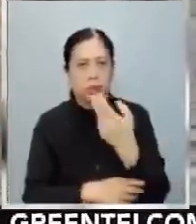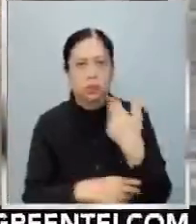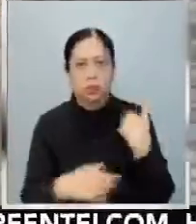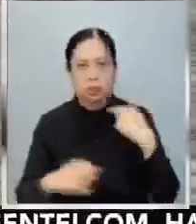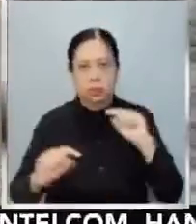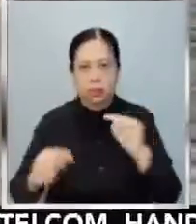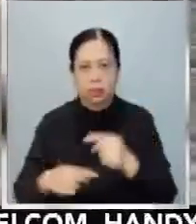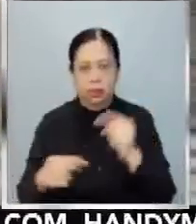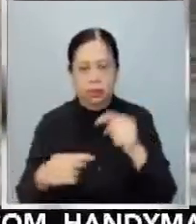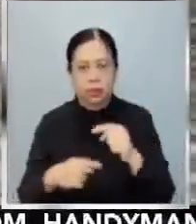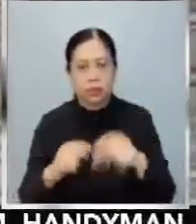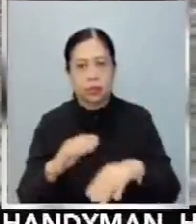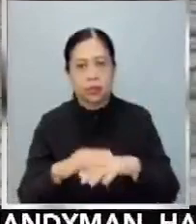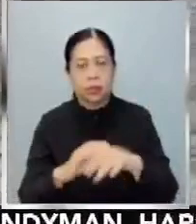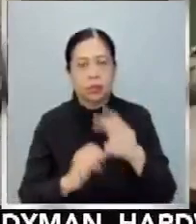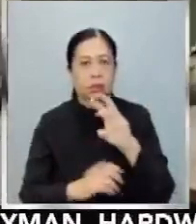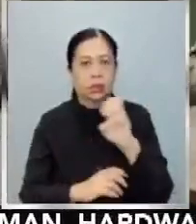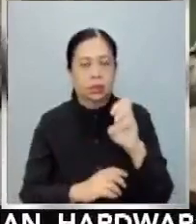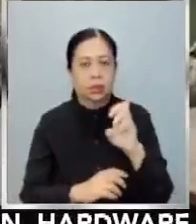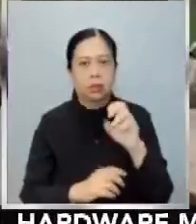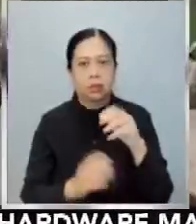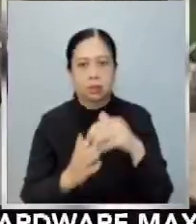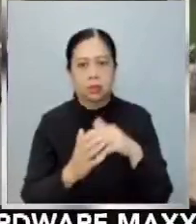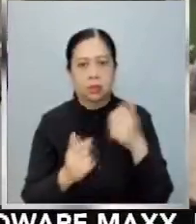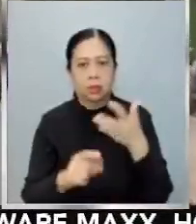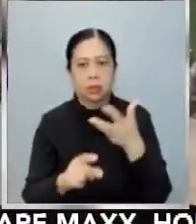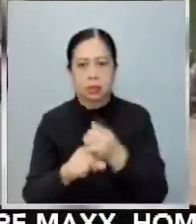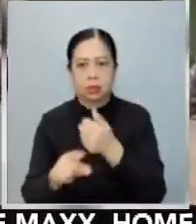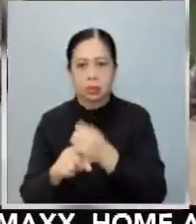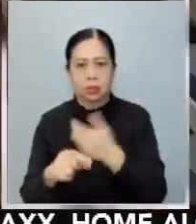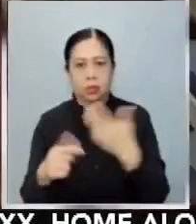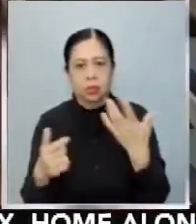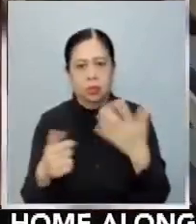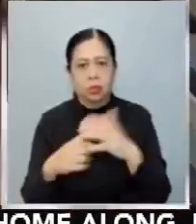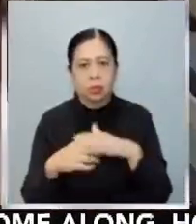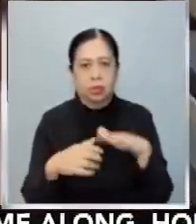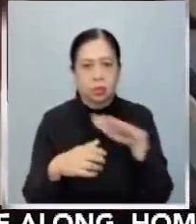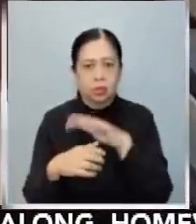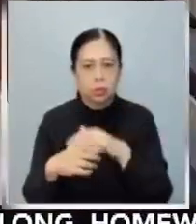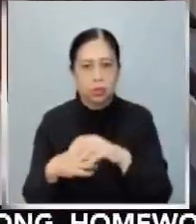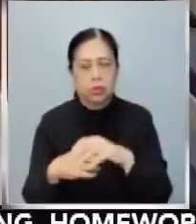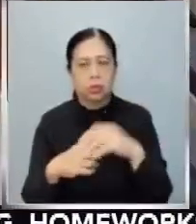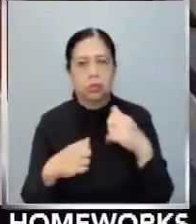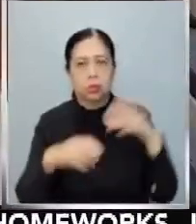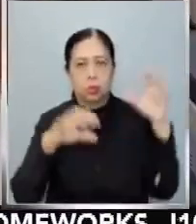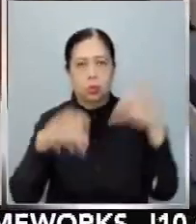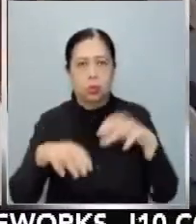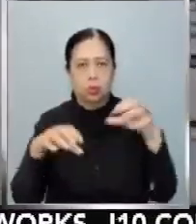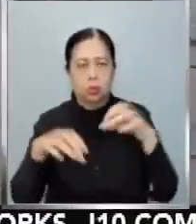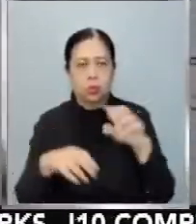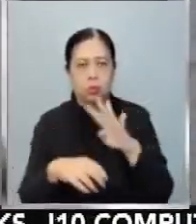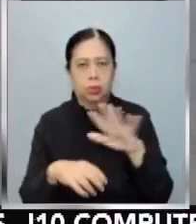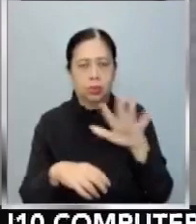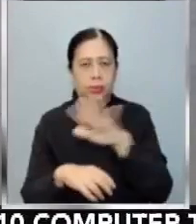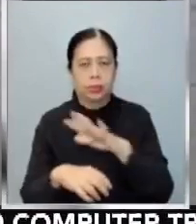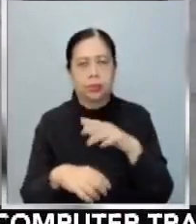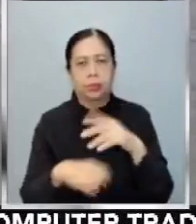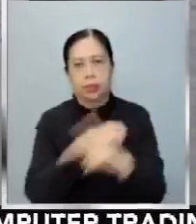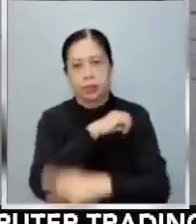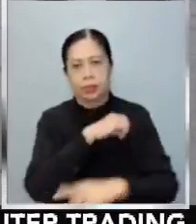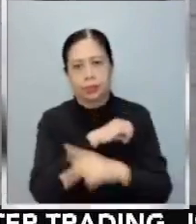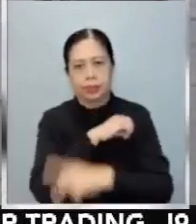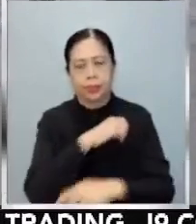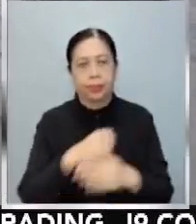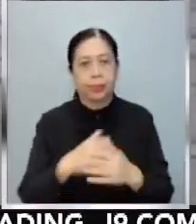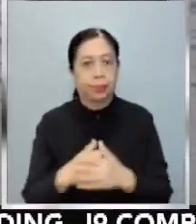sa 600,000 tao ang apektado mula sa 45 binagyong dalawigan. Sa ngayon, mahigit